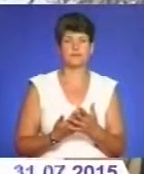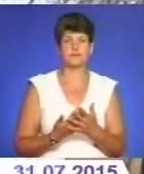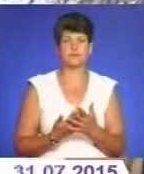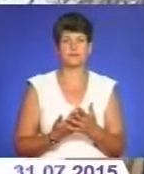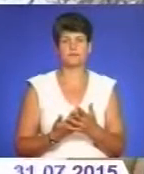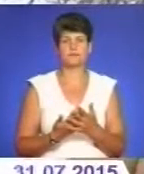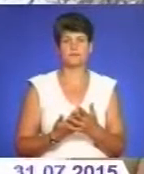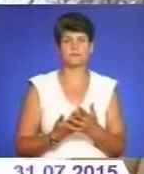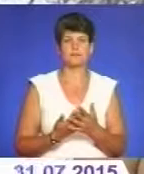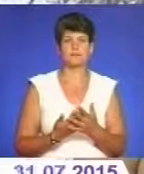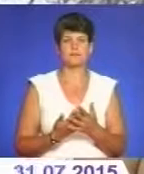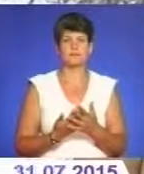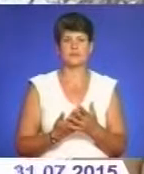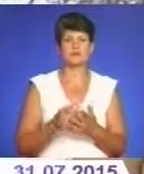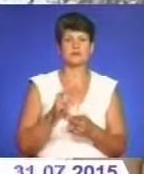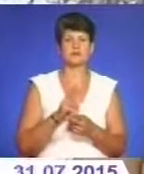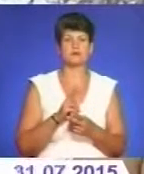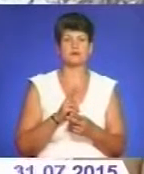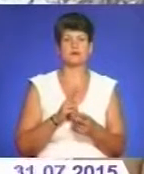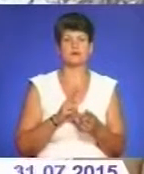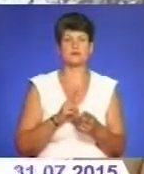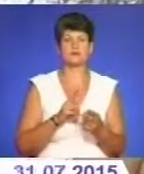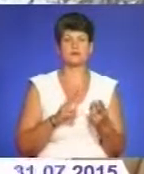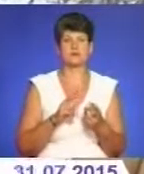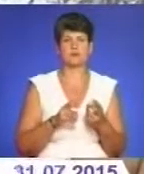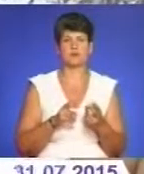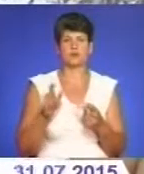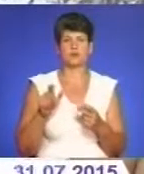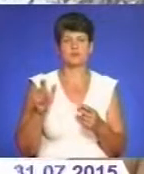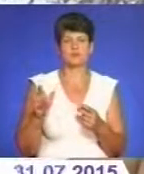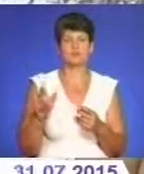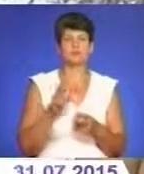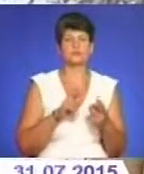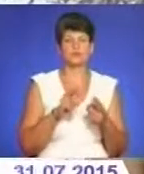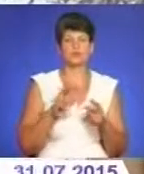позискання людей, яких терористи